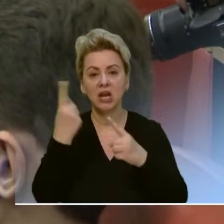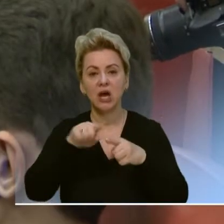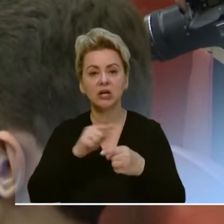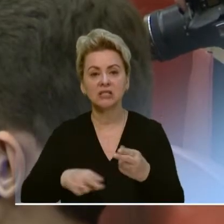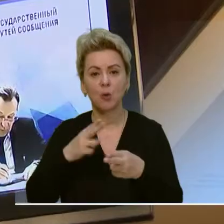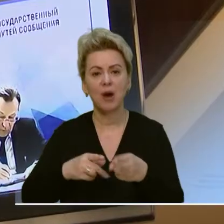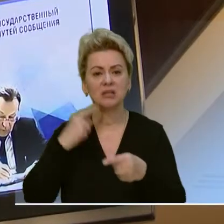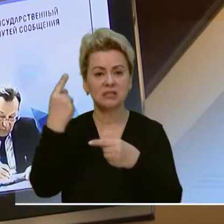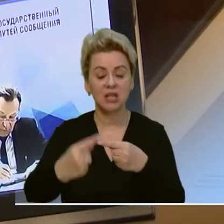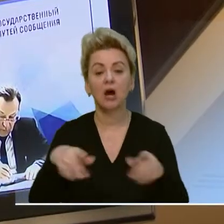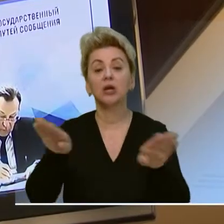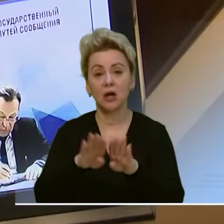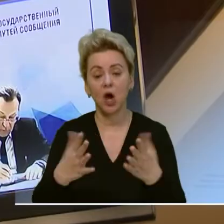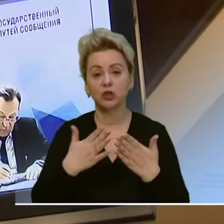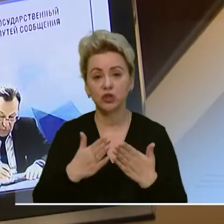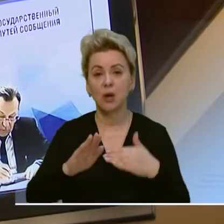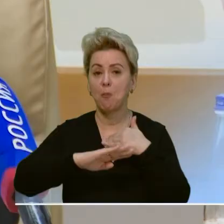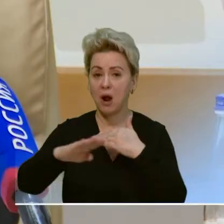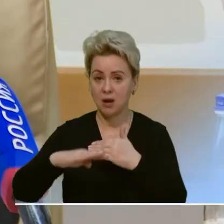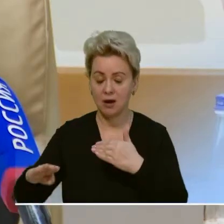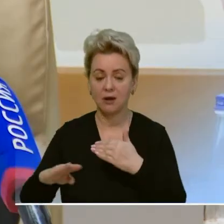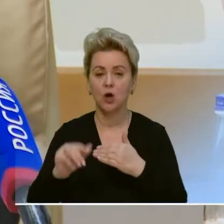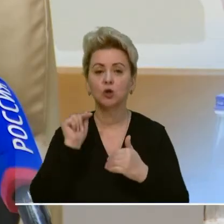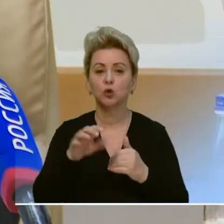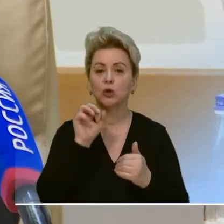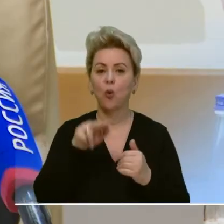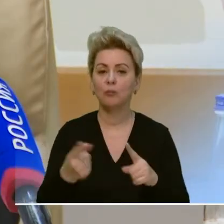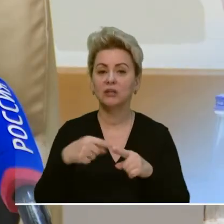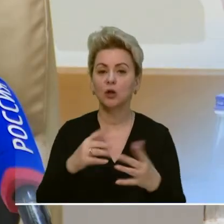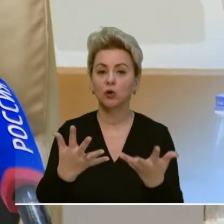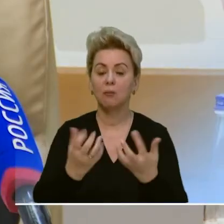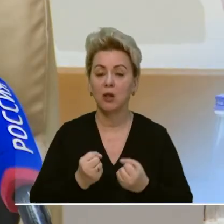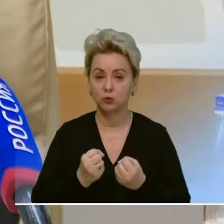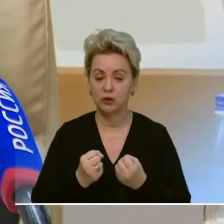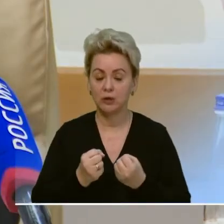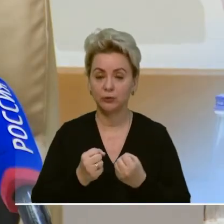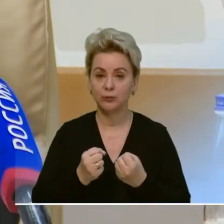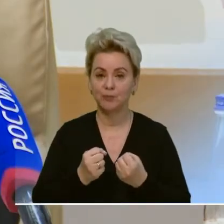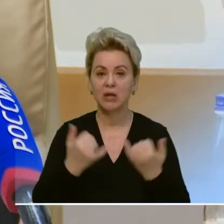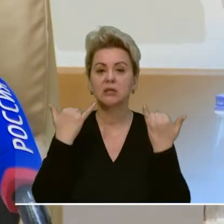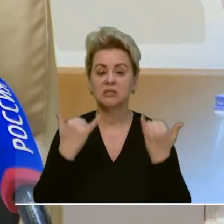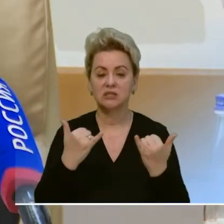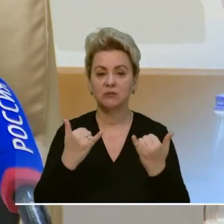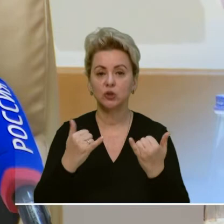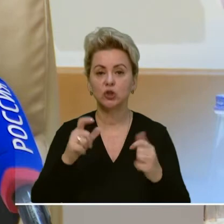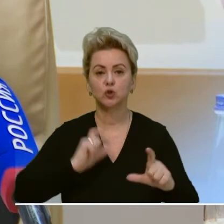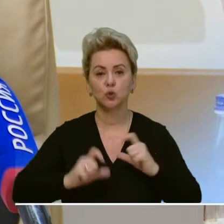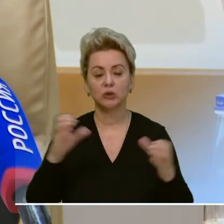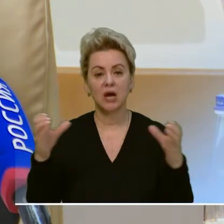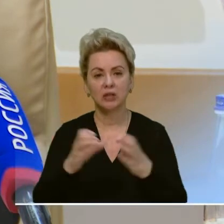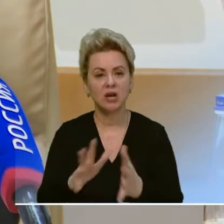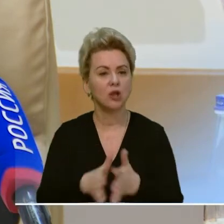дальнего следования и, конечно, на Донских полях. Тот опыт, который получает сегодня студотрядовец,